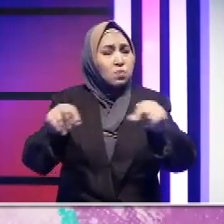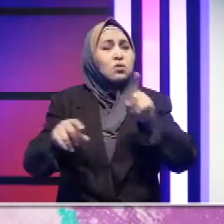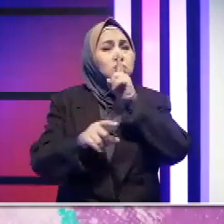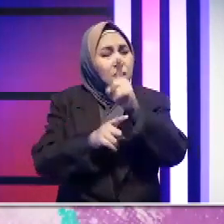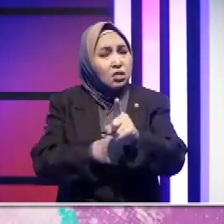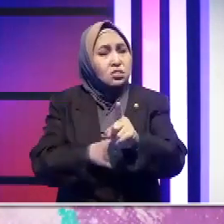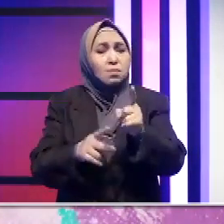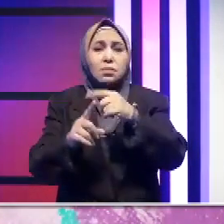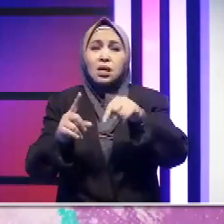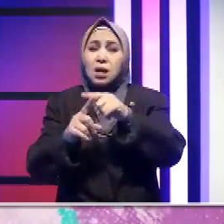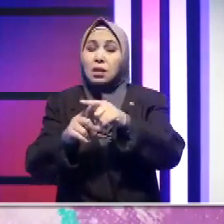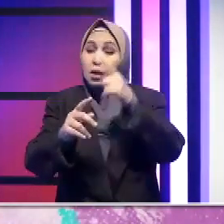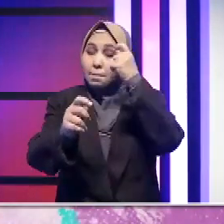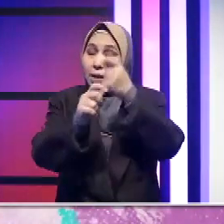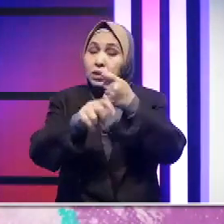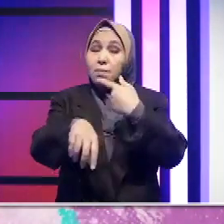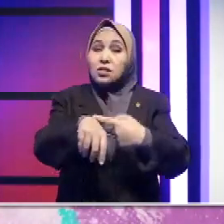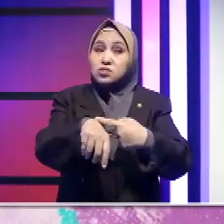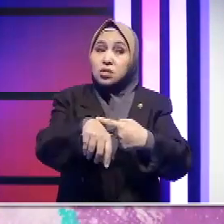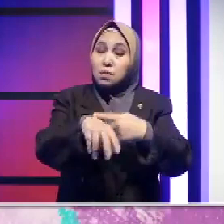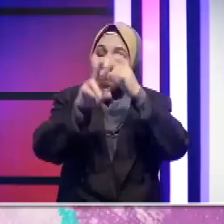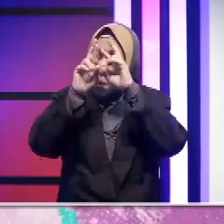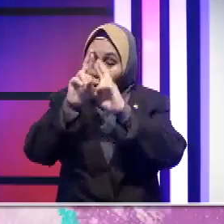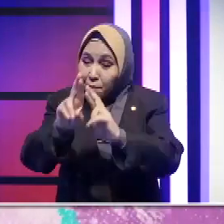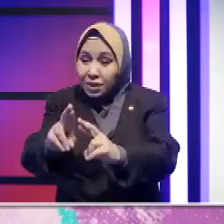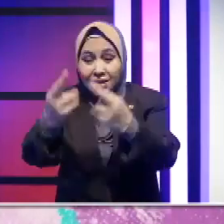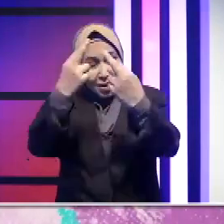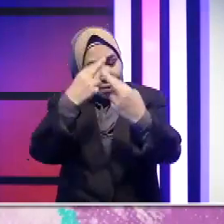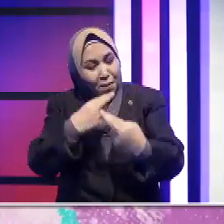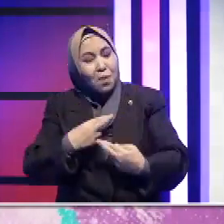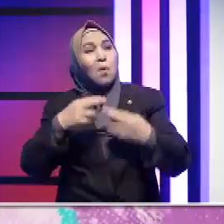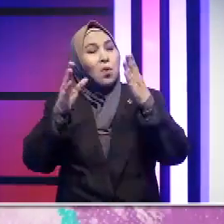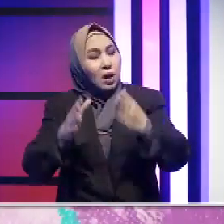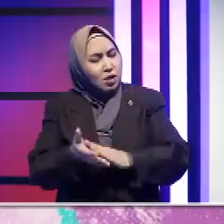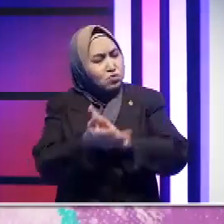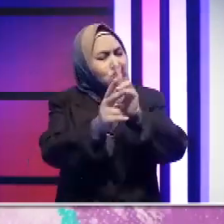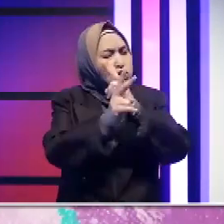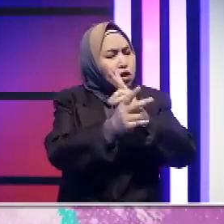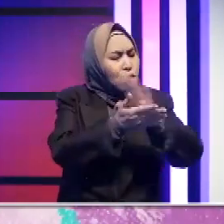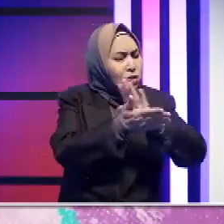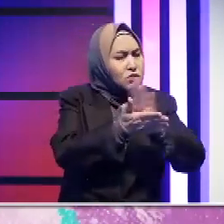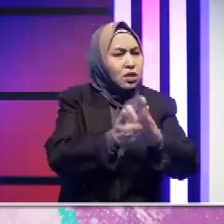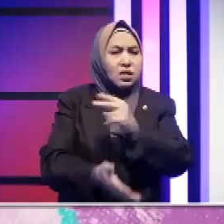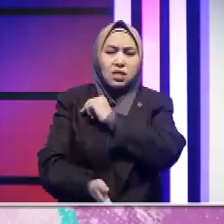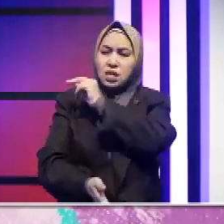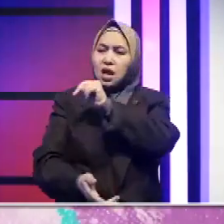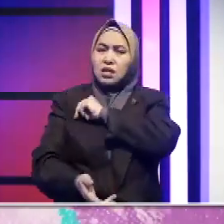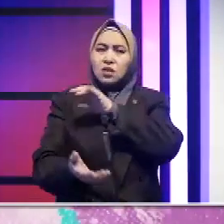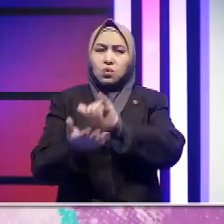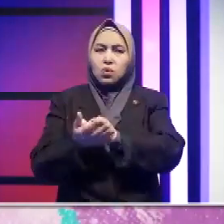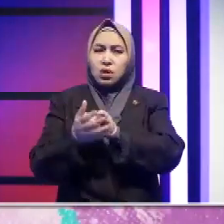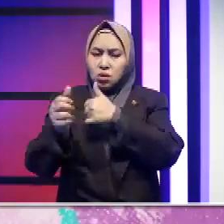BD mereka menepati masse menghormati orang lain menjaga kebersihan sebenarnya niat mereka itu